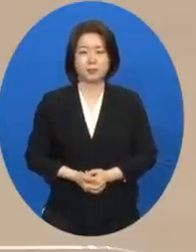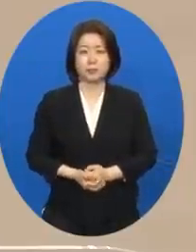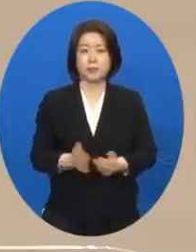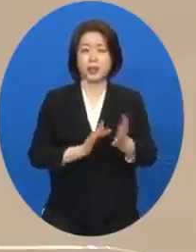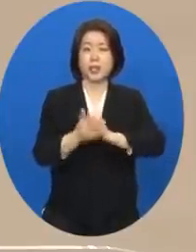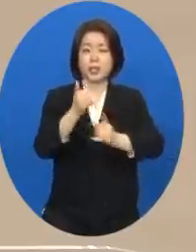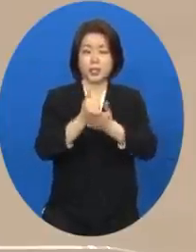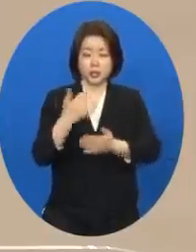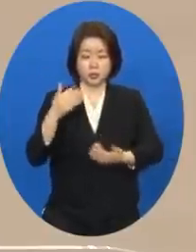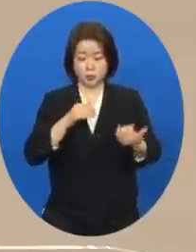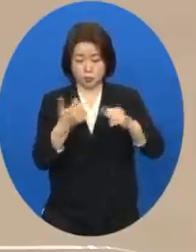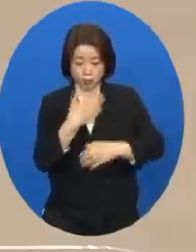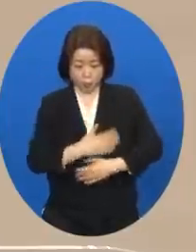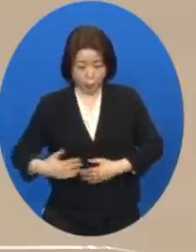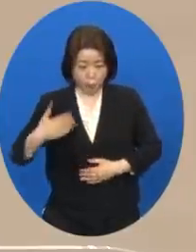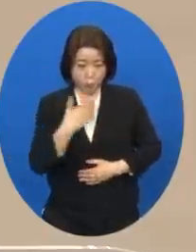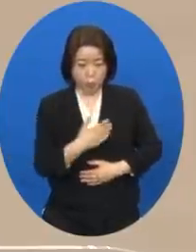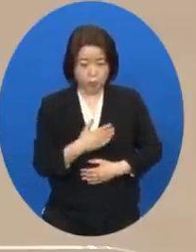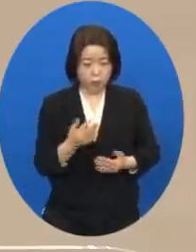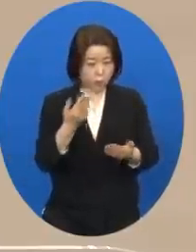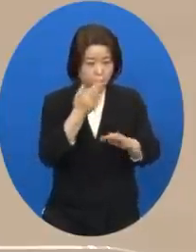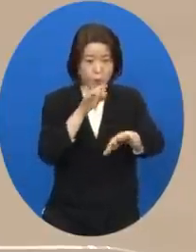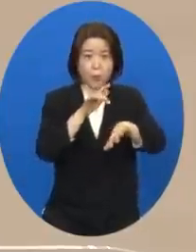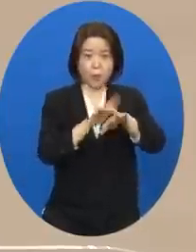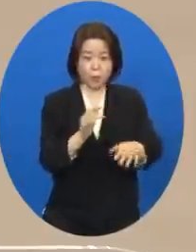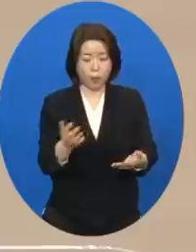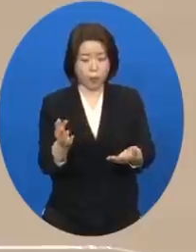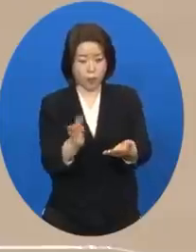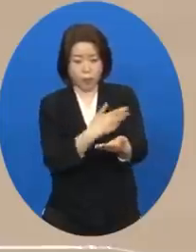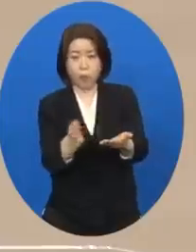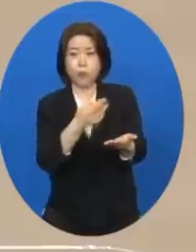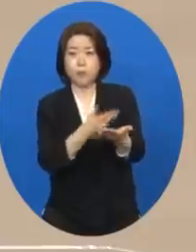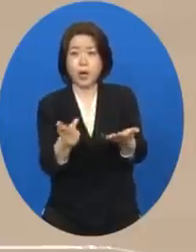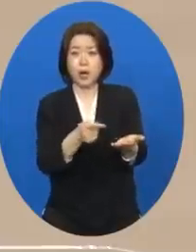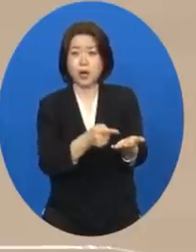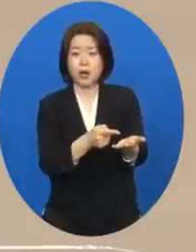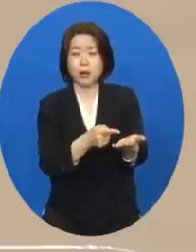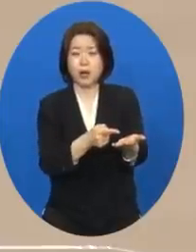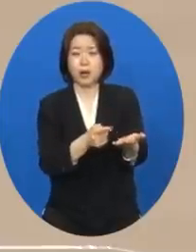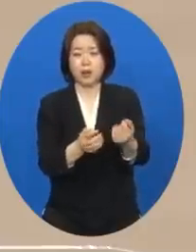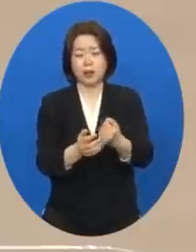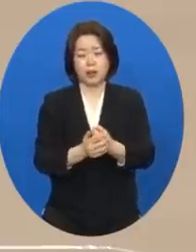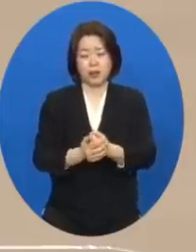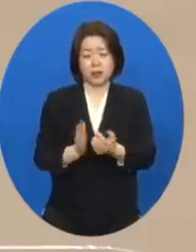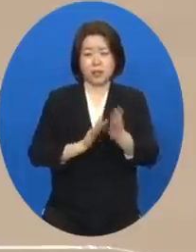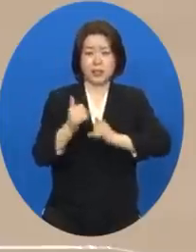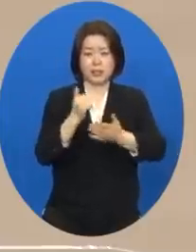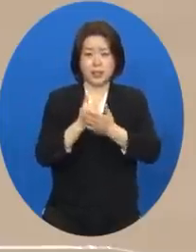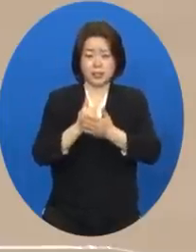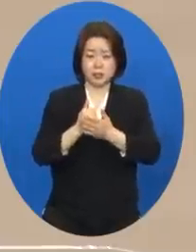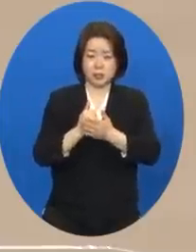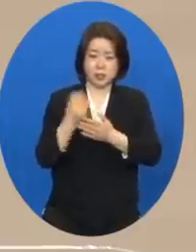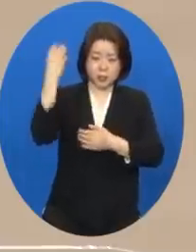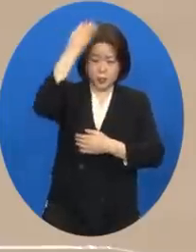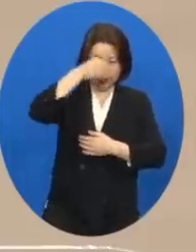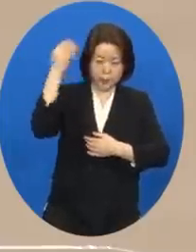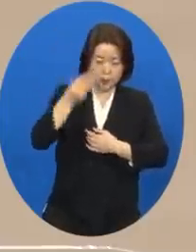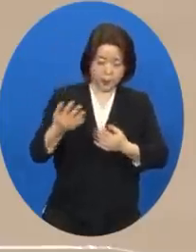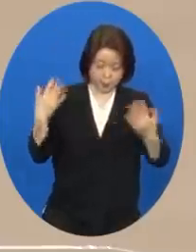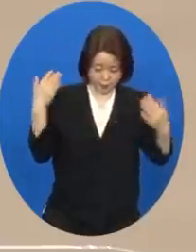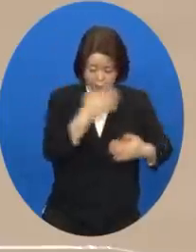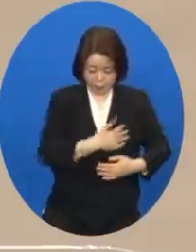예수님의 시신이 없는 거에요 정말 예수님을 쌌던 수위는 잘 개 켜져 있고